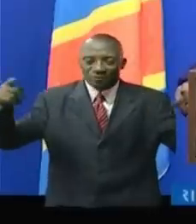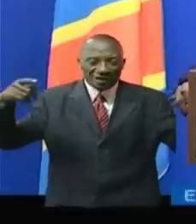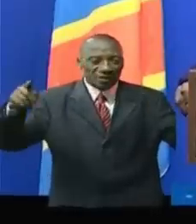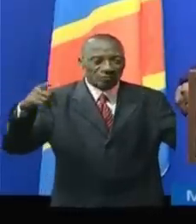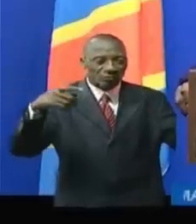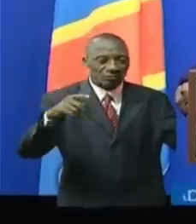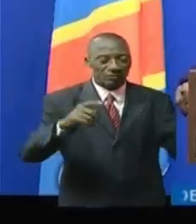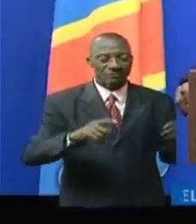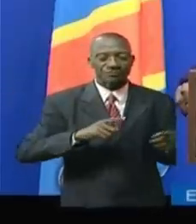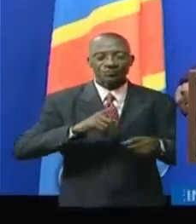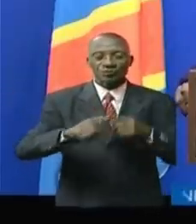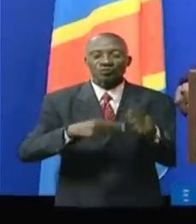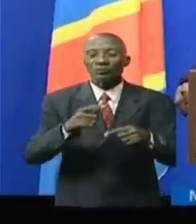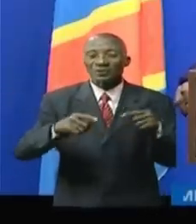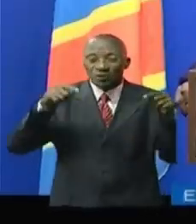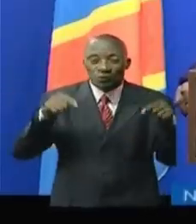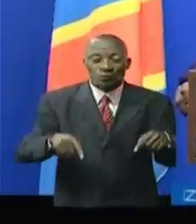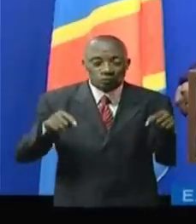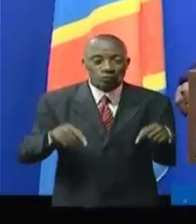partir d'aujourd'hui,